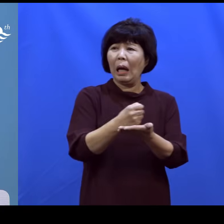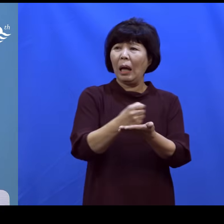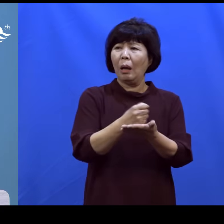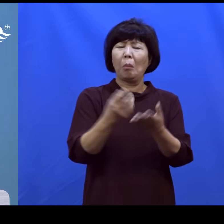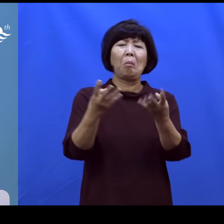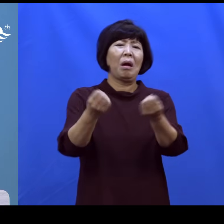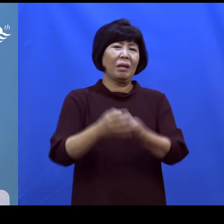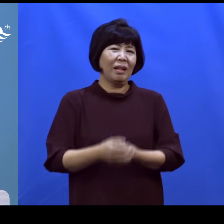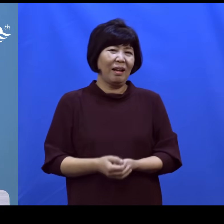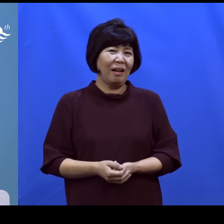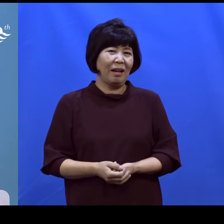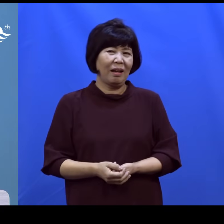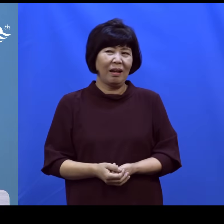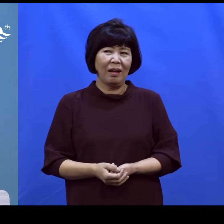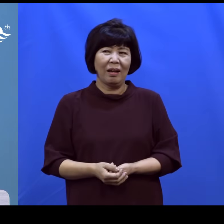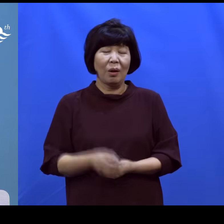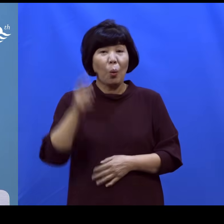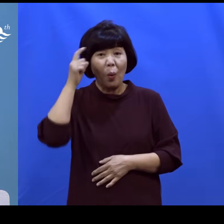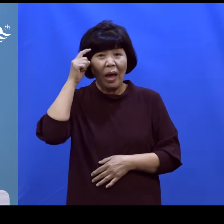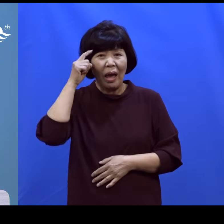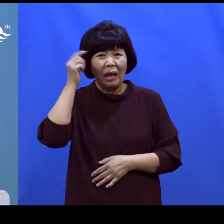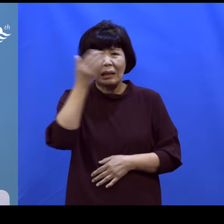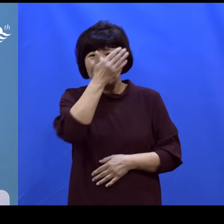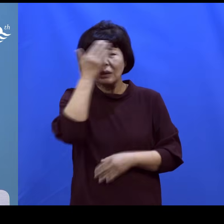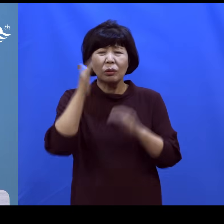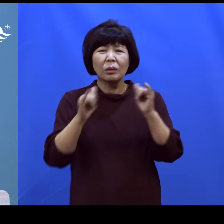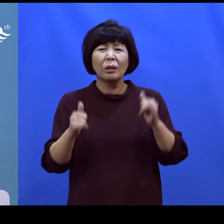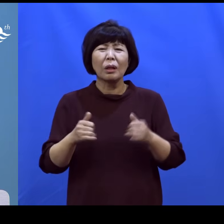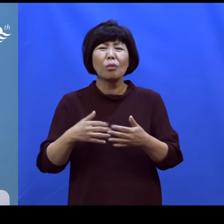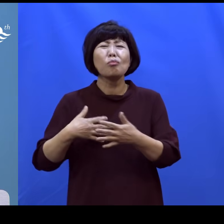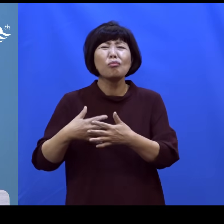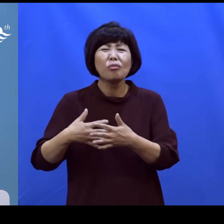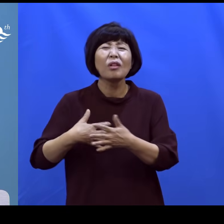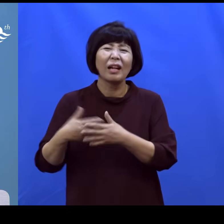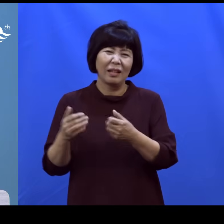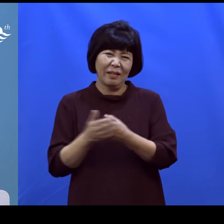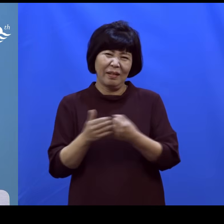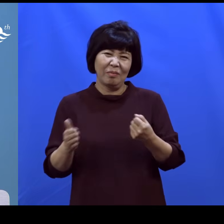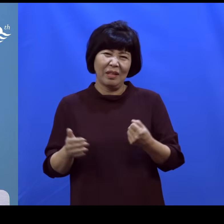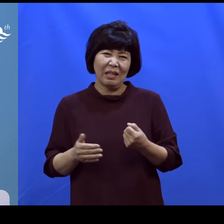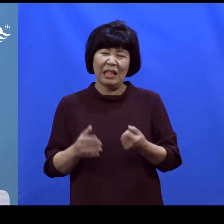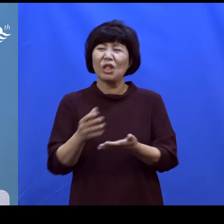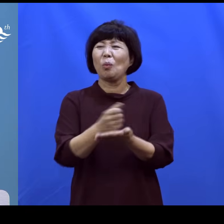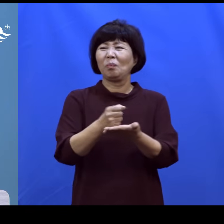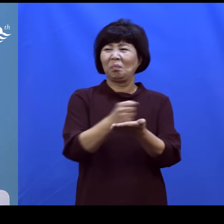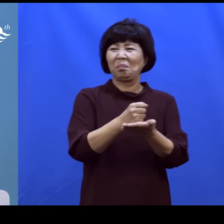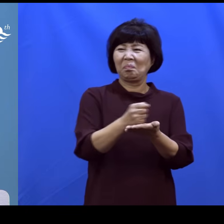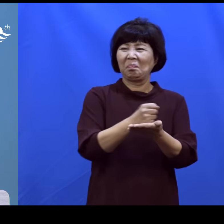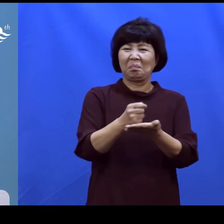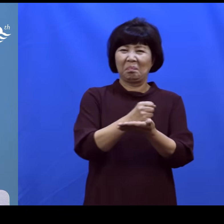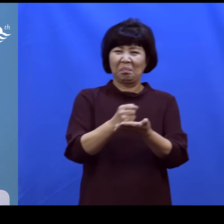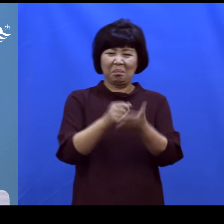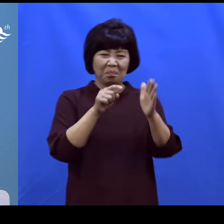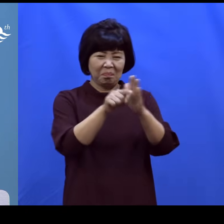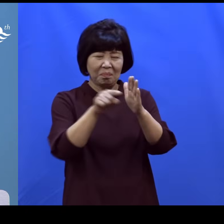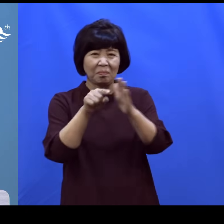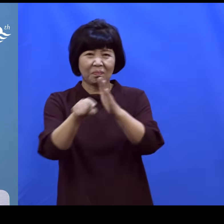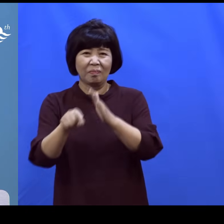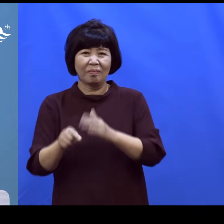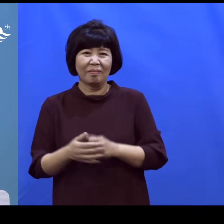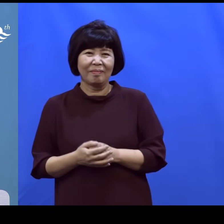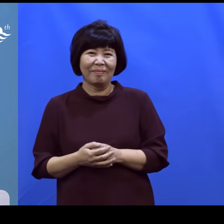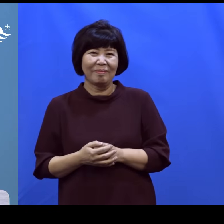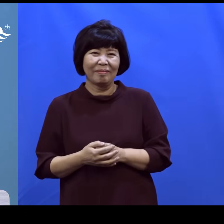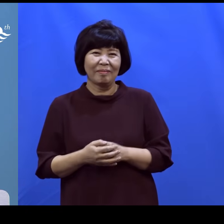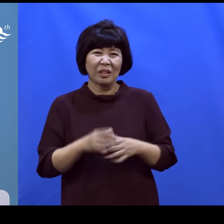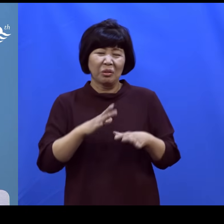사주 보는 데가 많아요. 젊은이들이 너무너무 그것을 많이 찾아요. 왜요? 뭔가가 불안한 거예요.